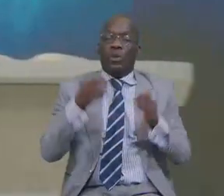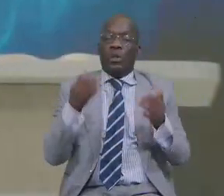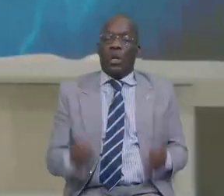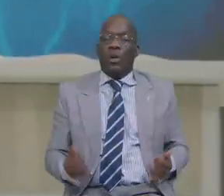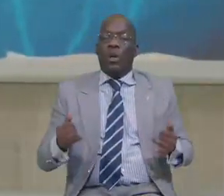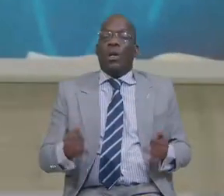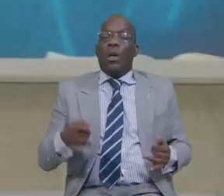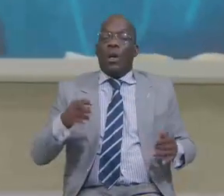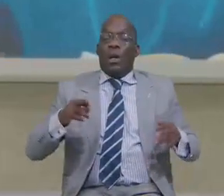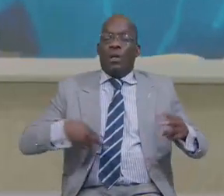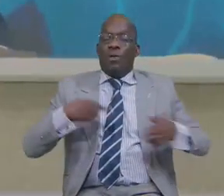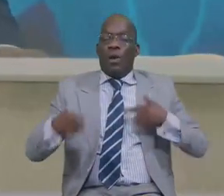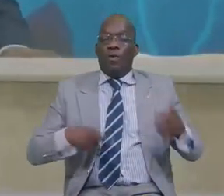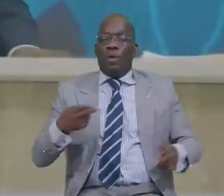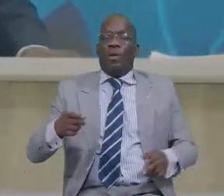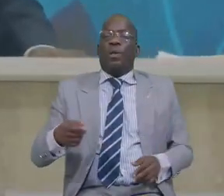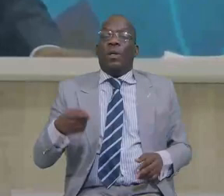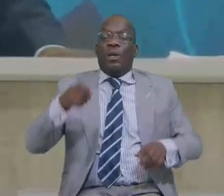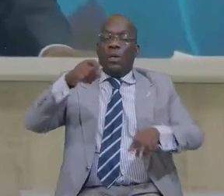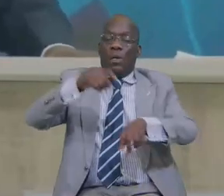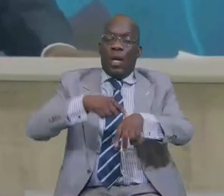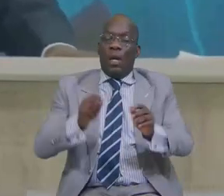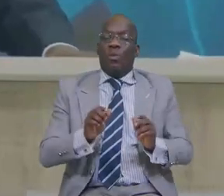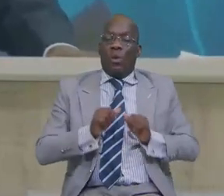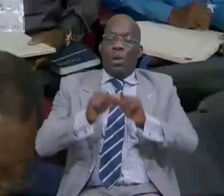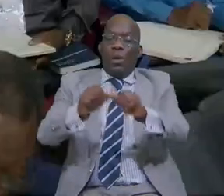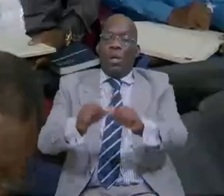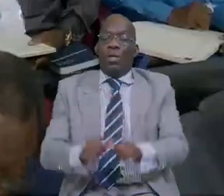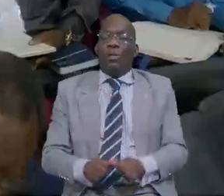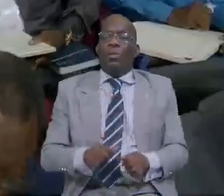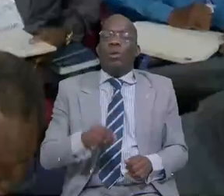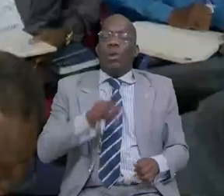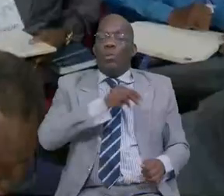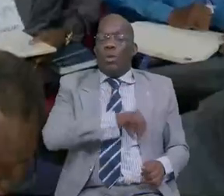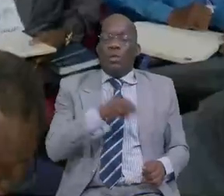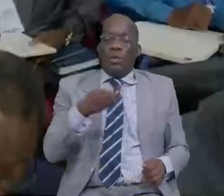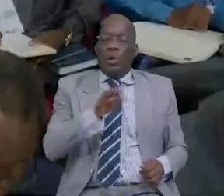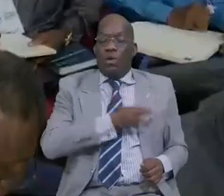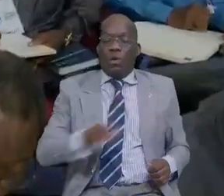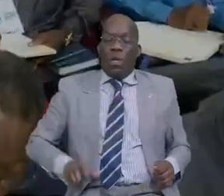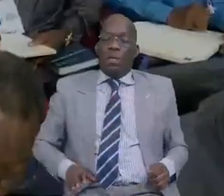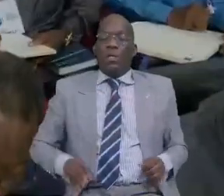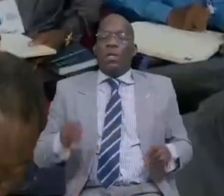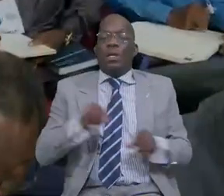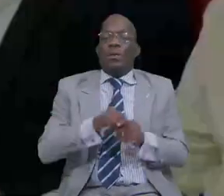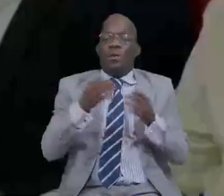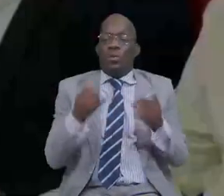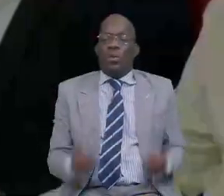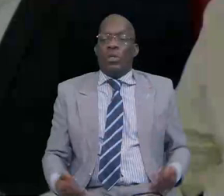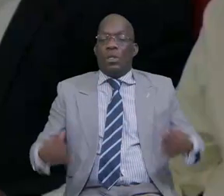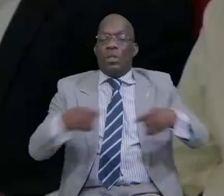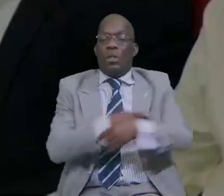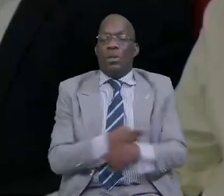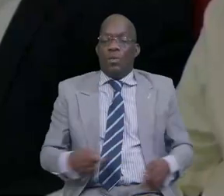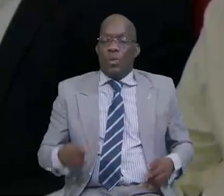de Christ en nous. Nous, les ministres d'aujourd'hui. Matthieu chapitre